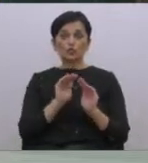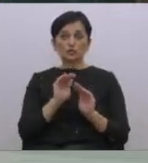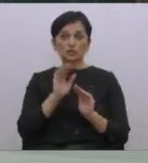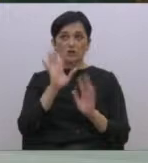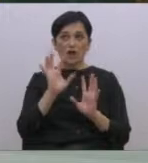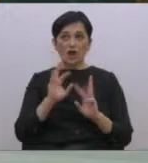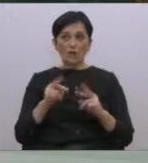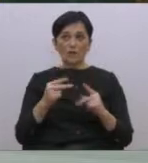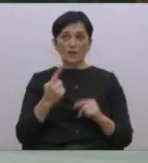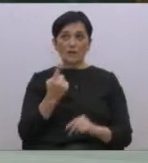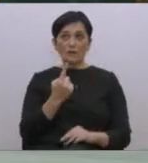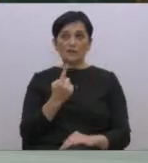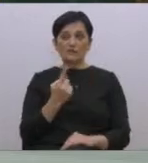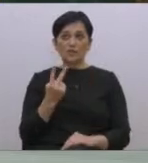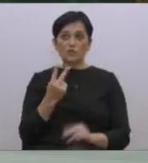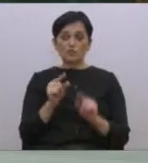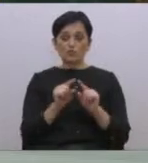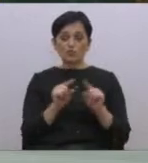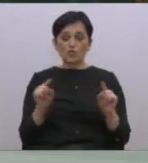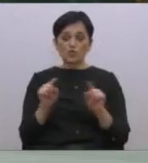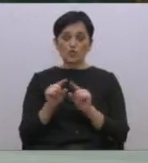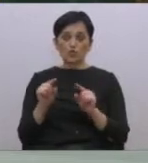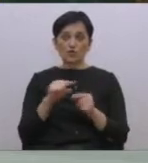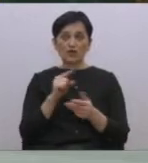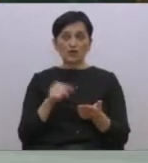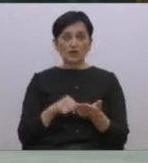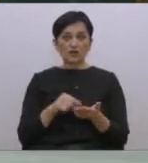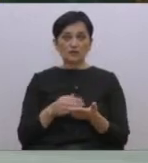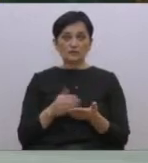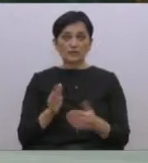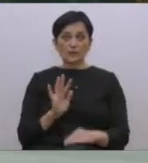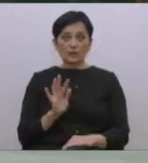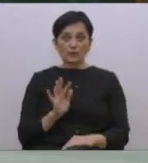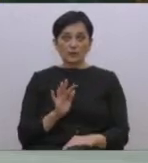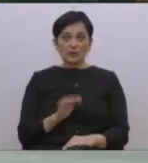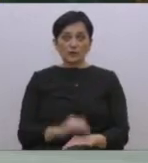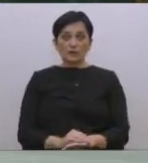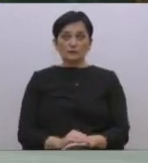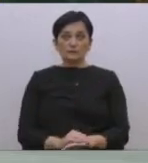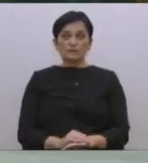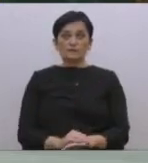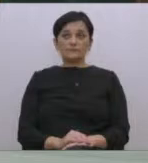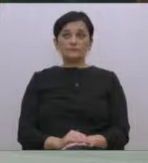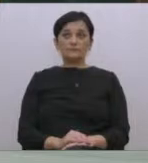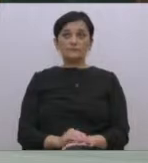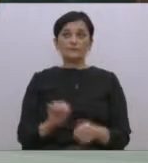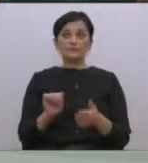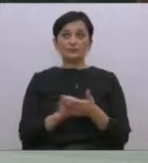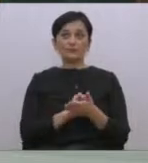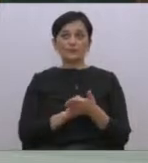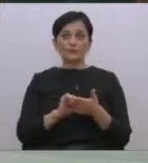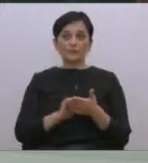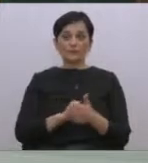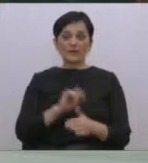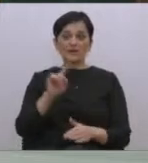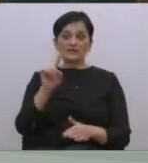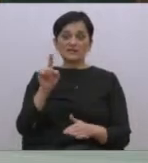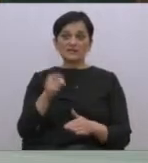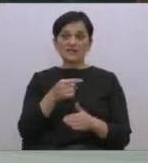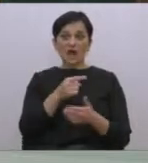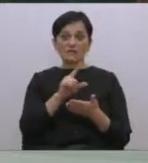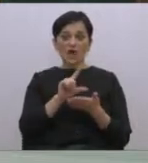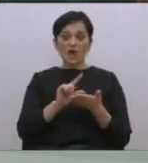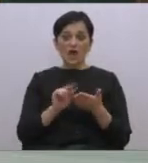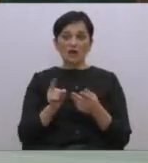განვითარდება პირველ მეორე მუხლებთან კითხვები არ არის. Documentii sau alte bolu exemplare